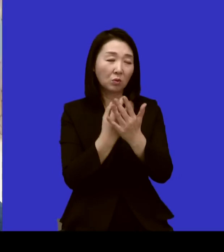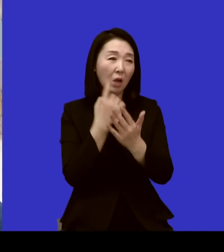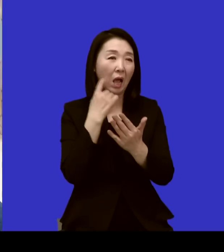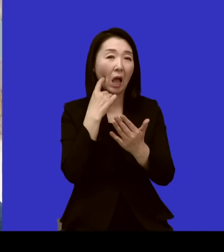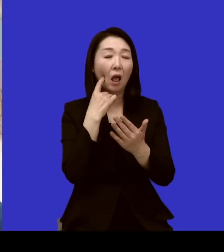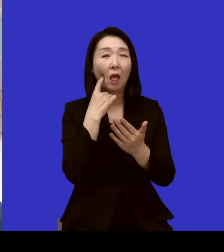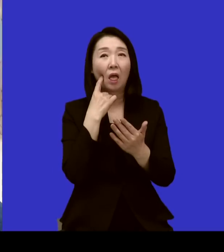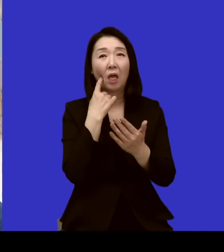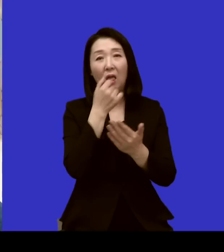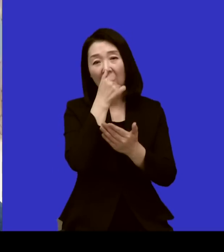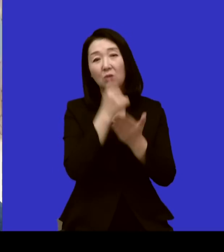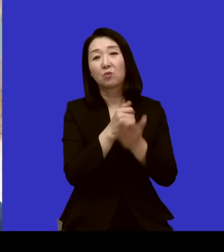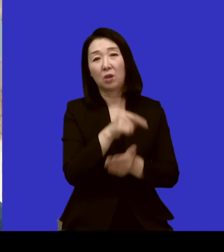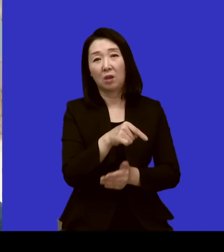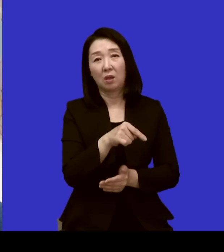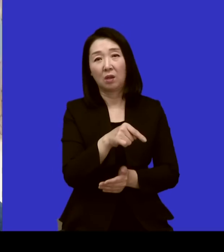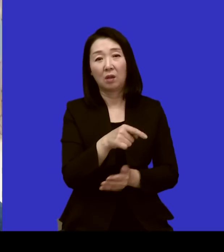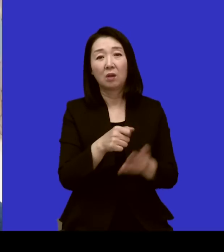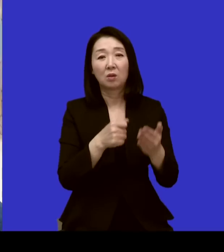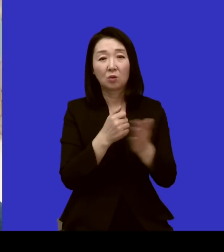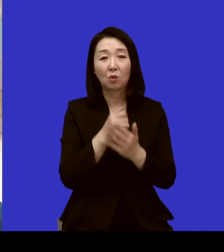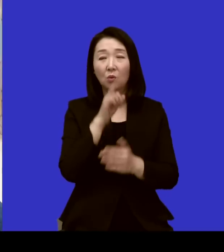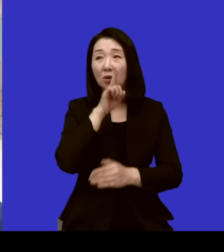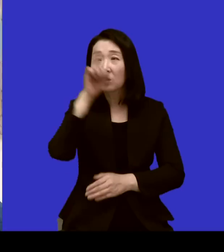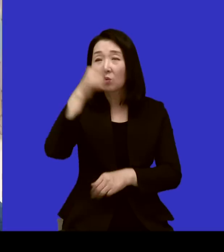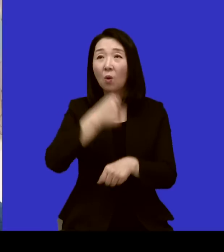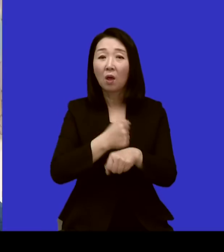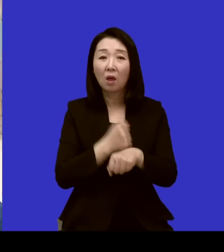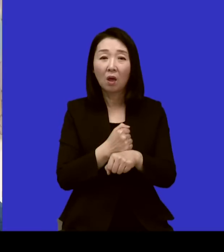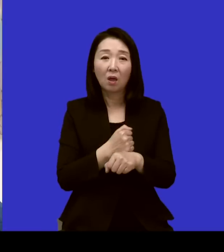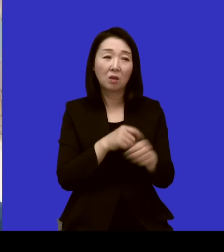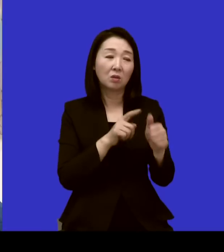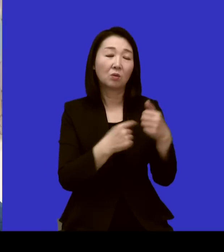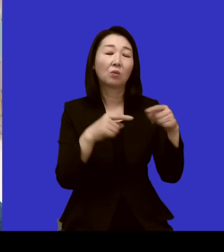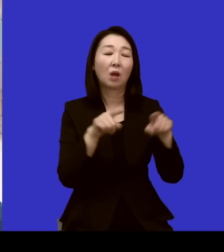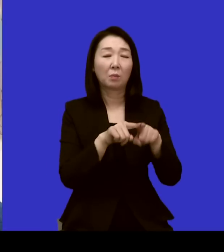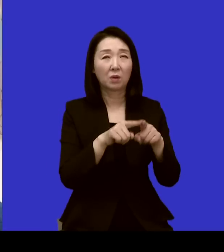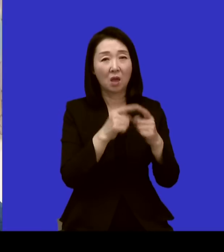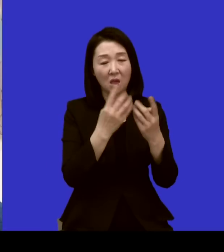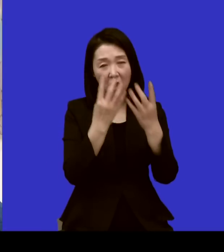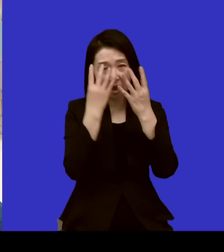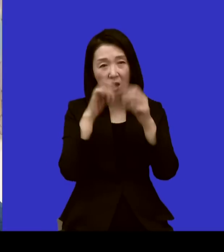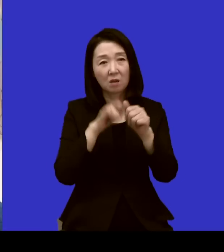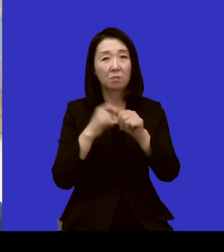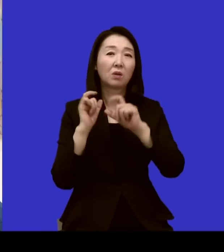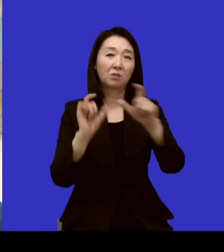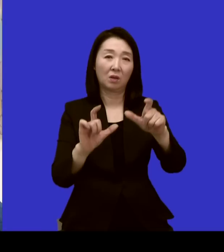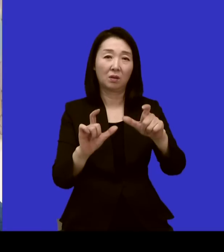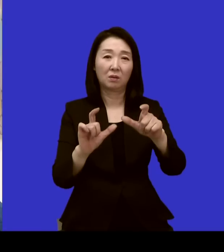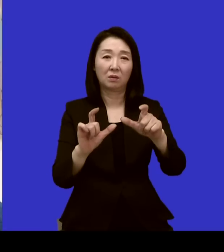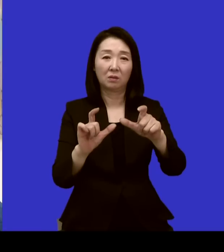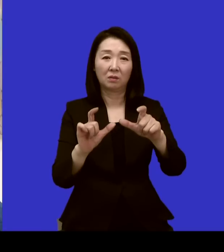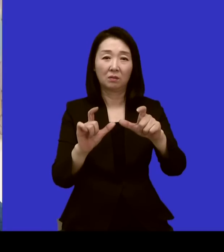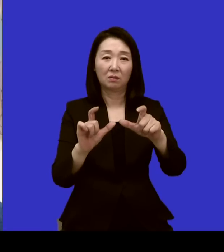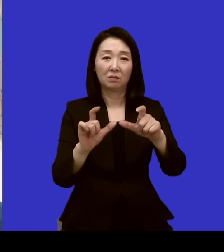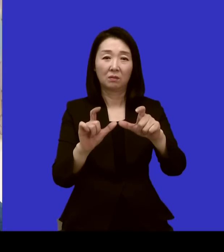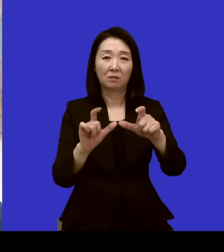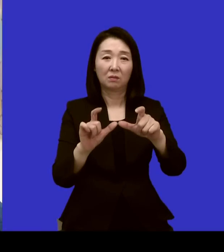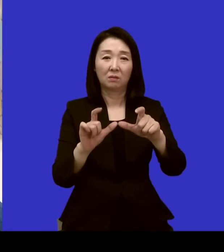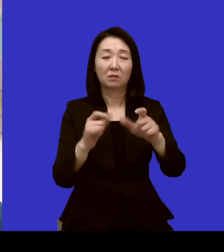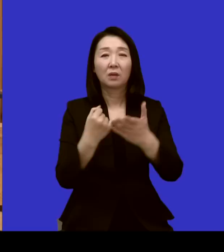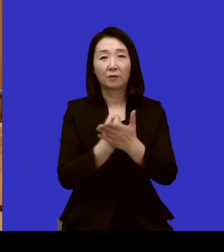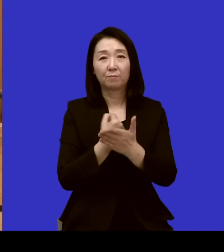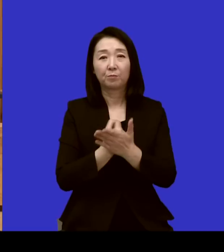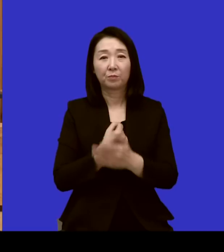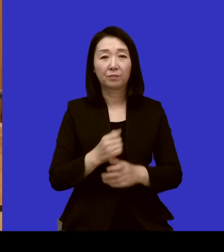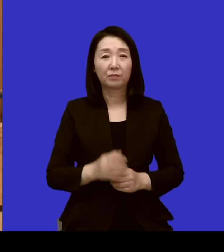그러네요. 이제 이런 것들이 있기 때문에 신고가 들어가게 되면 네. 이 친구들도 같이 처벌을 받을 수밖에 없기 때문에 그게